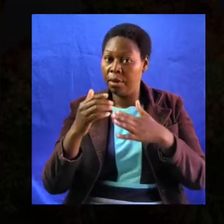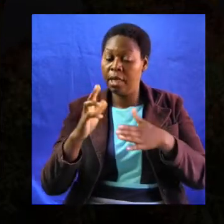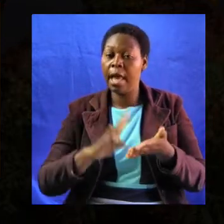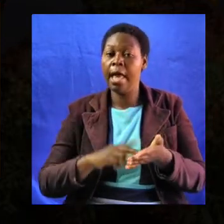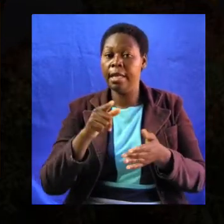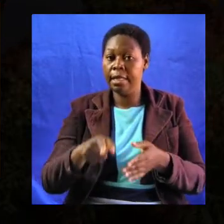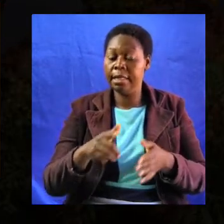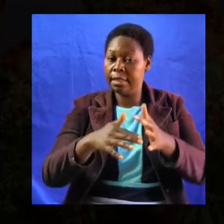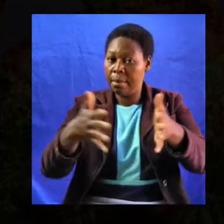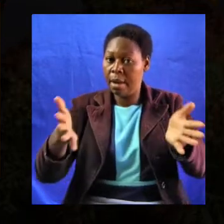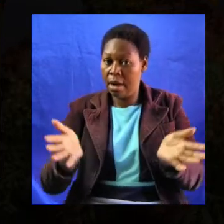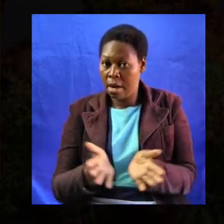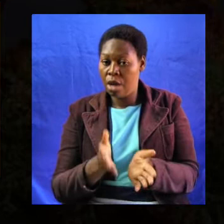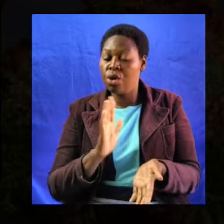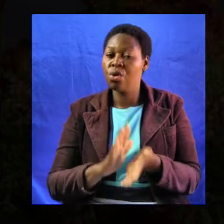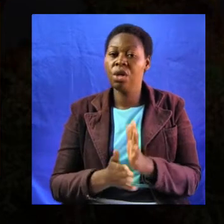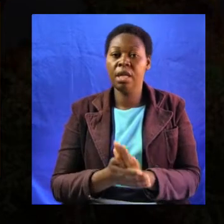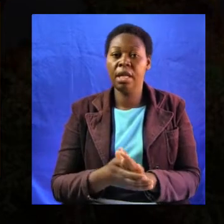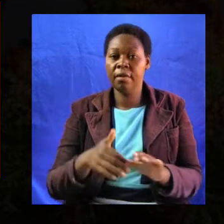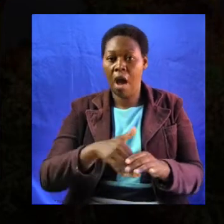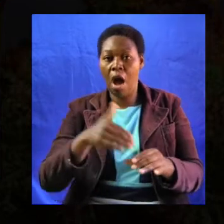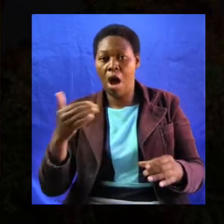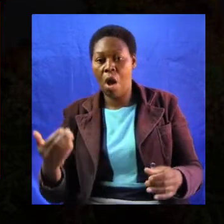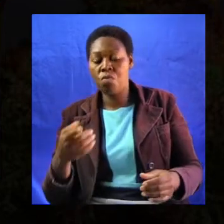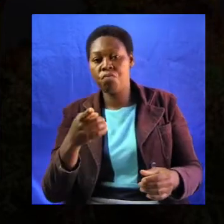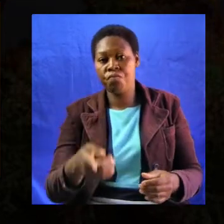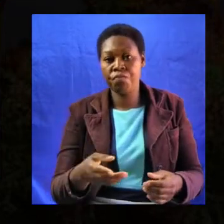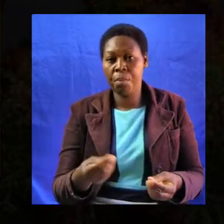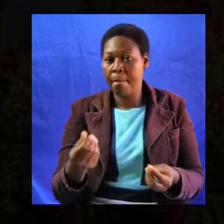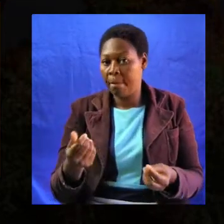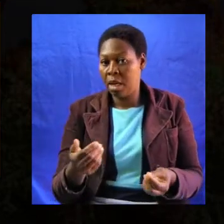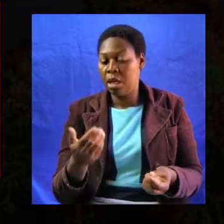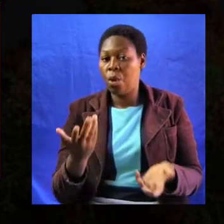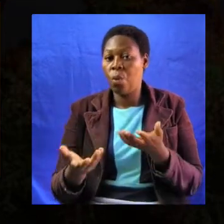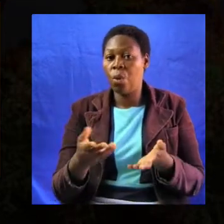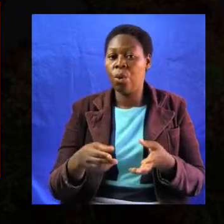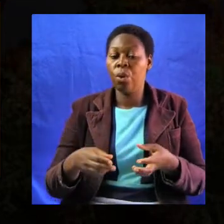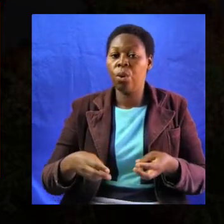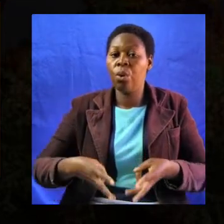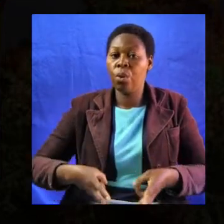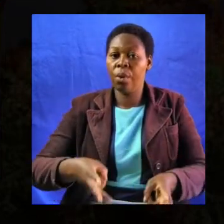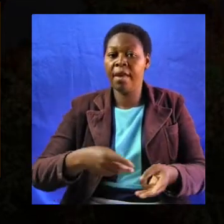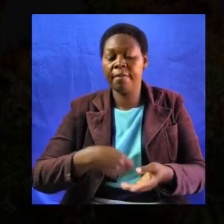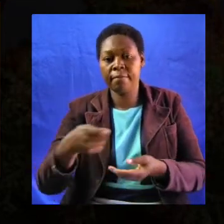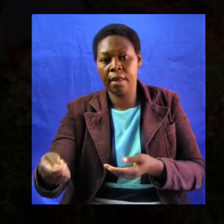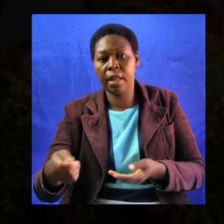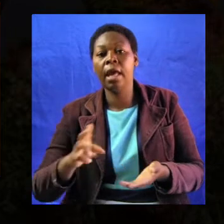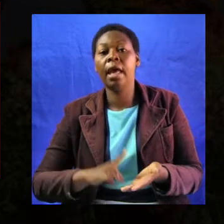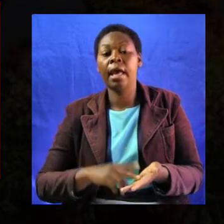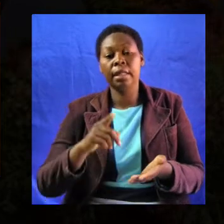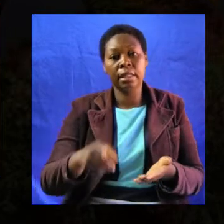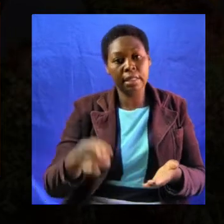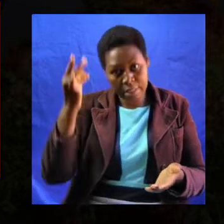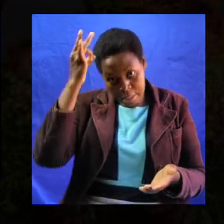akapera havangabudisi mutero kana zvipo kana muripo wenzira pashure madzimambo